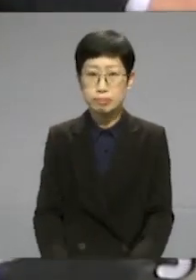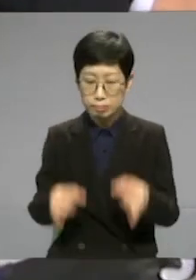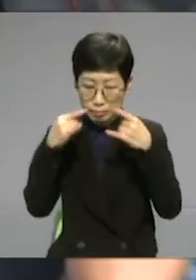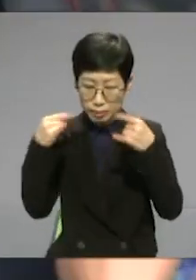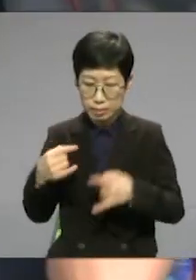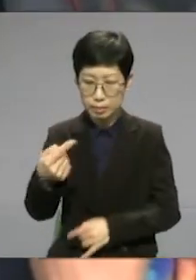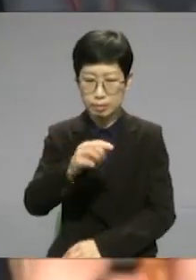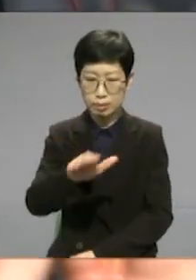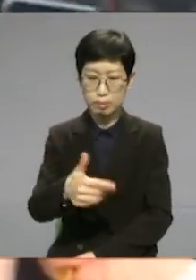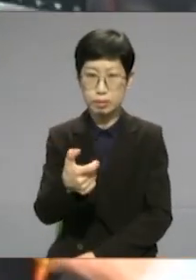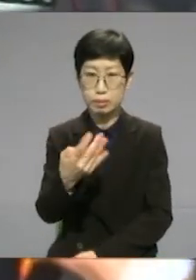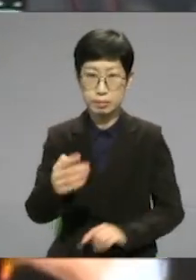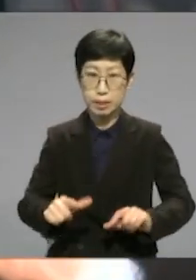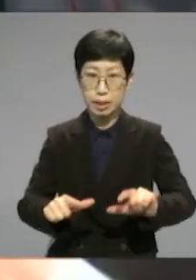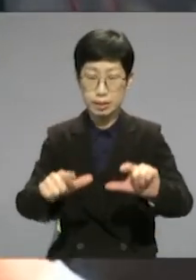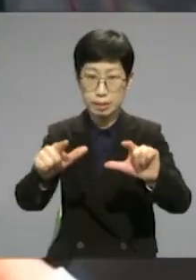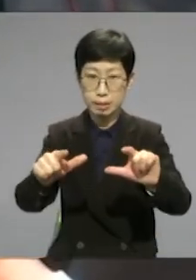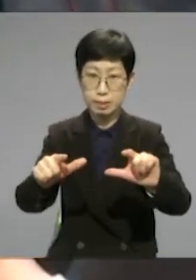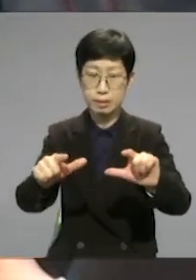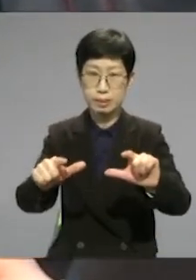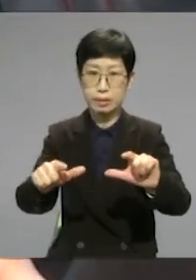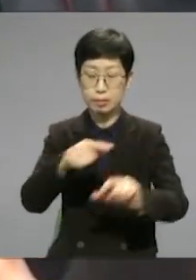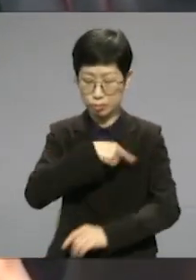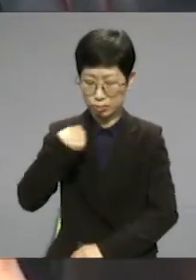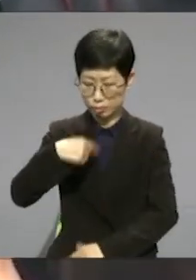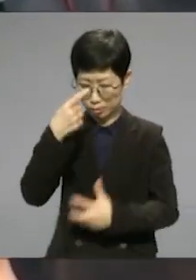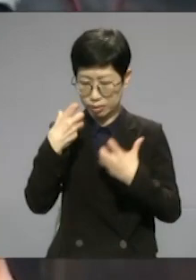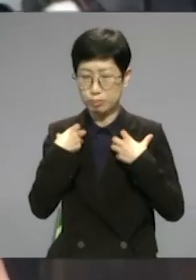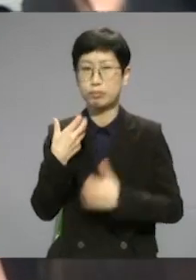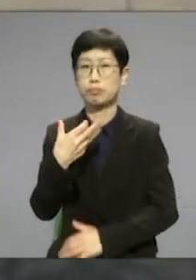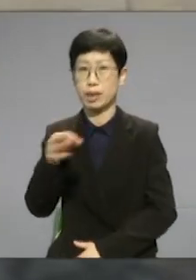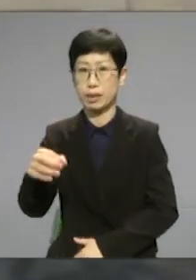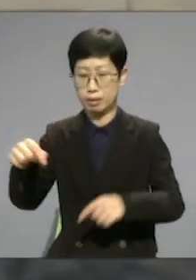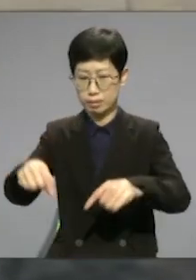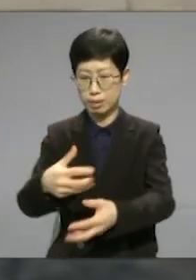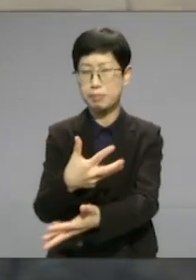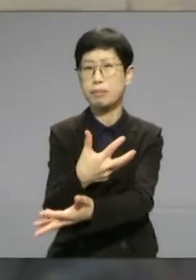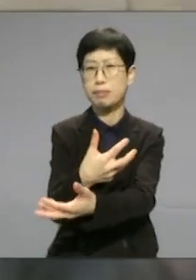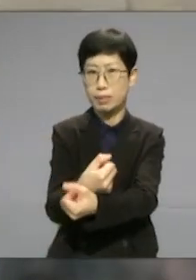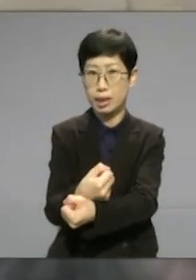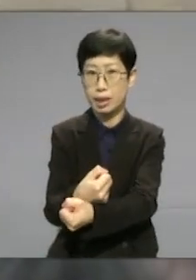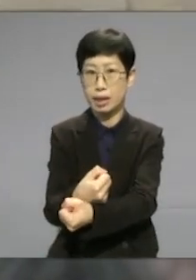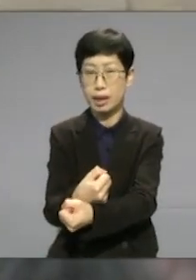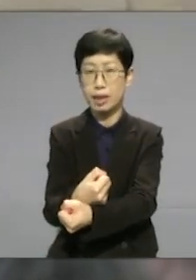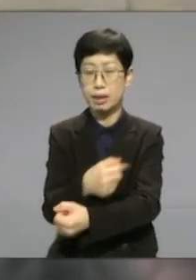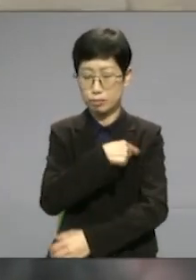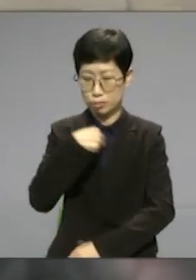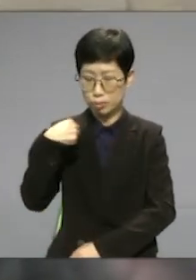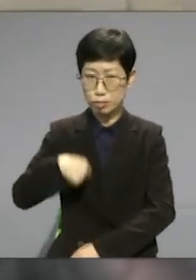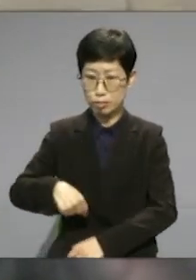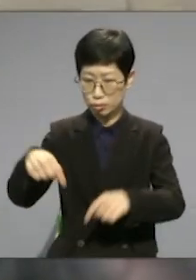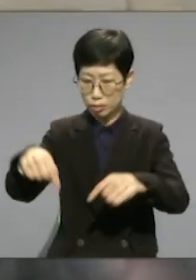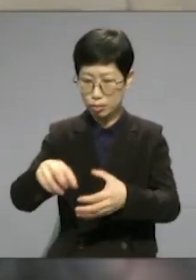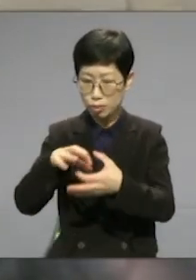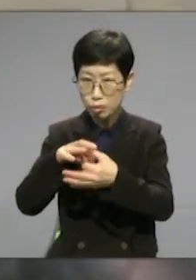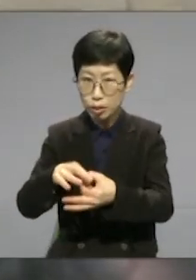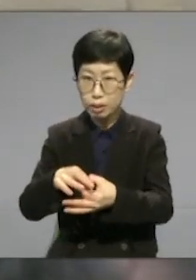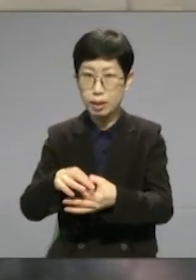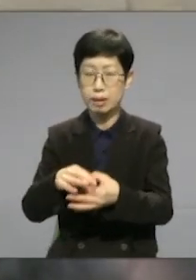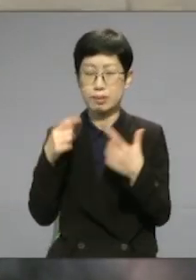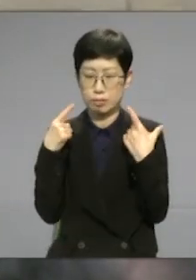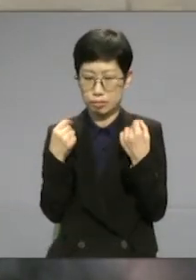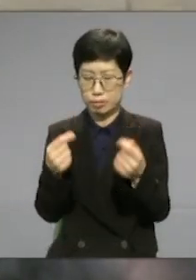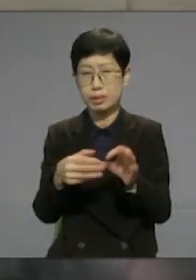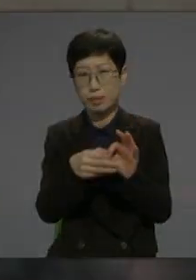1964년 중국 마오쩌뚱 정권을 인정하고 수교를 맺는 등 서방국 가운데 중국과 가장 오래된 외교 관계를